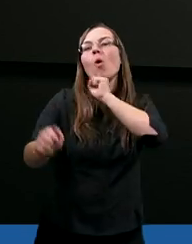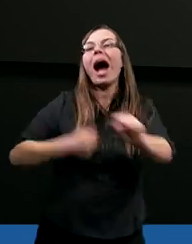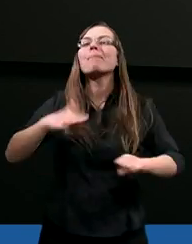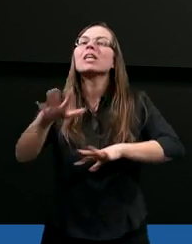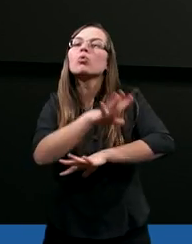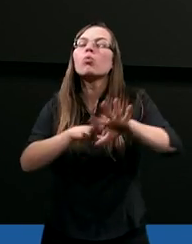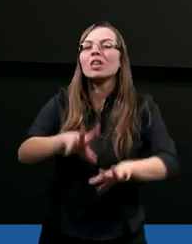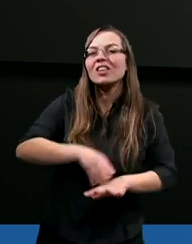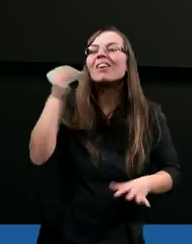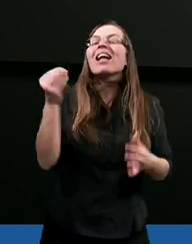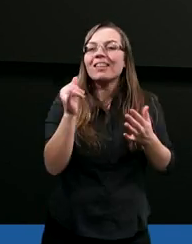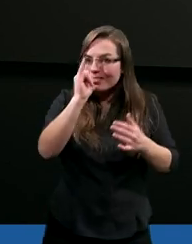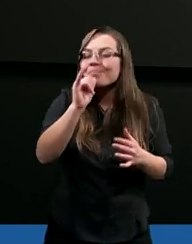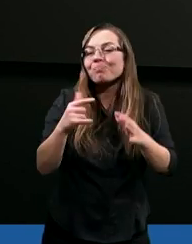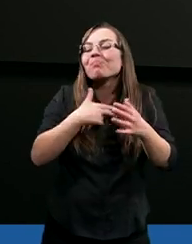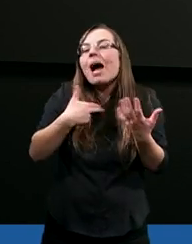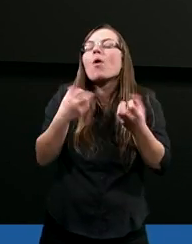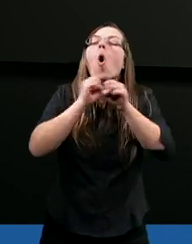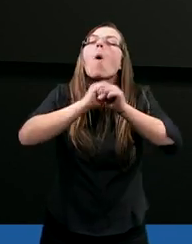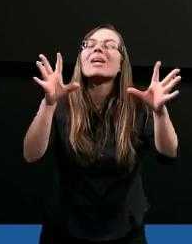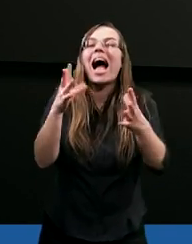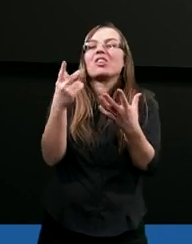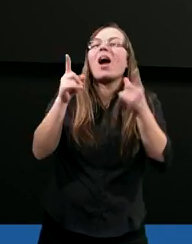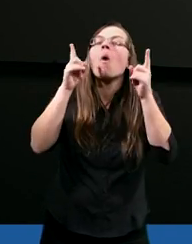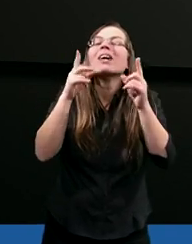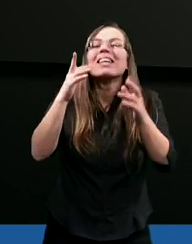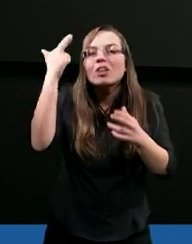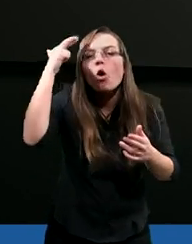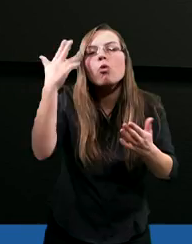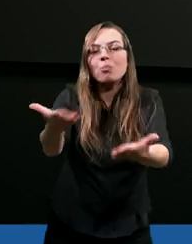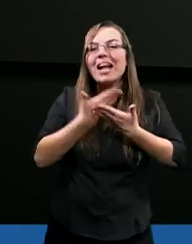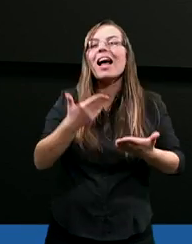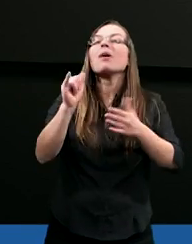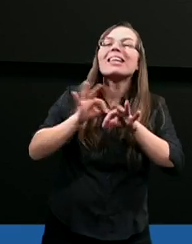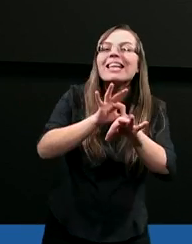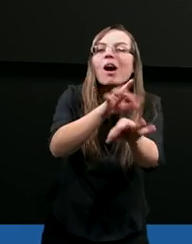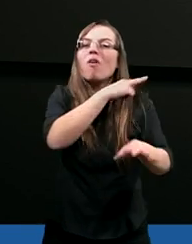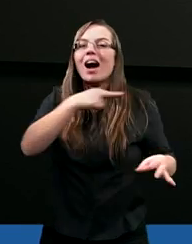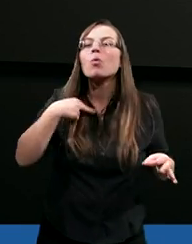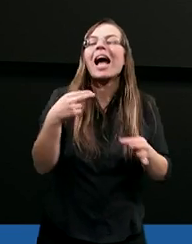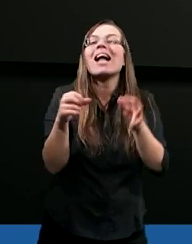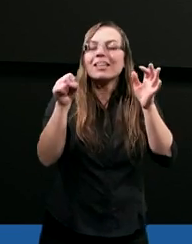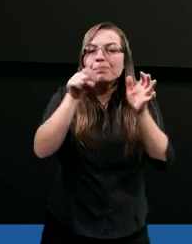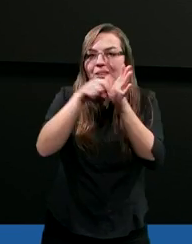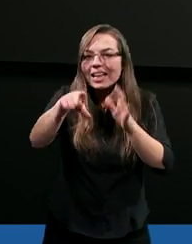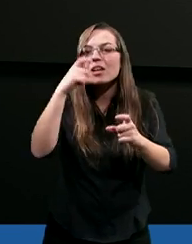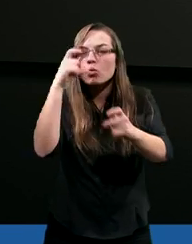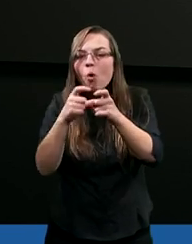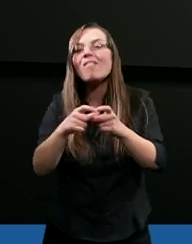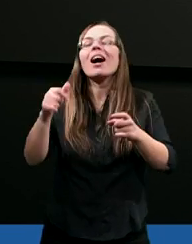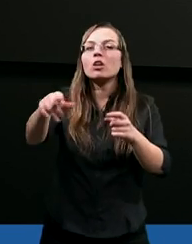Święty objaśniał nam te prawdy i kierował nas do Słowa